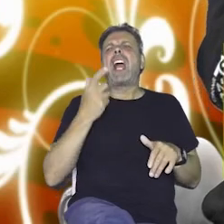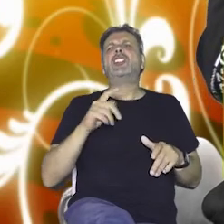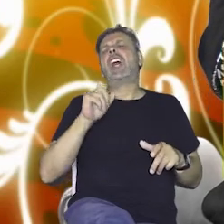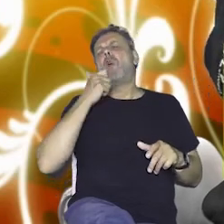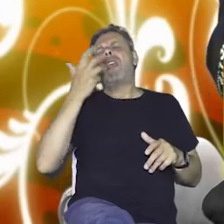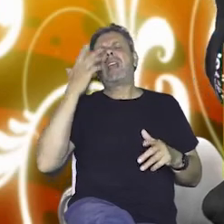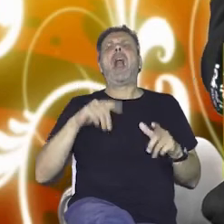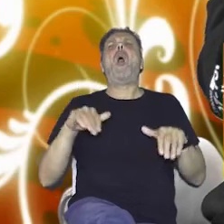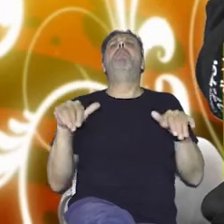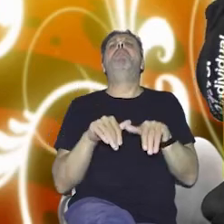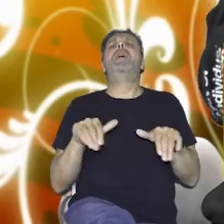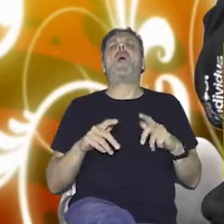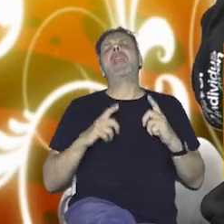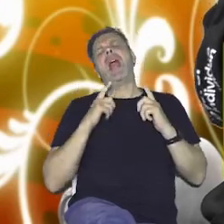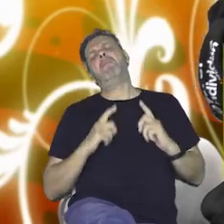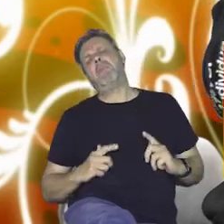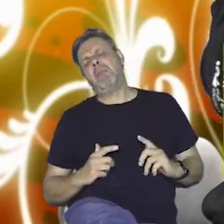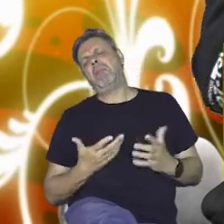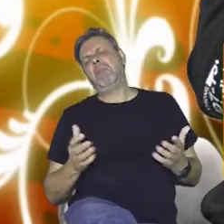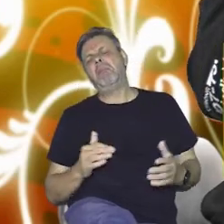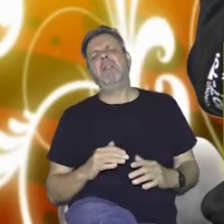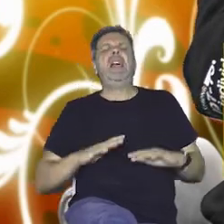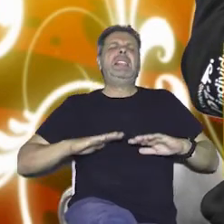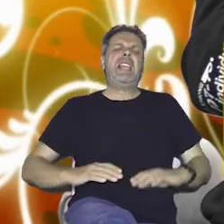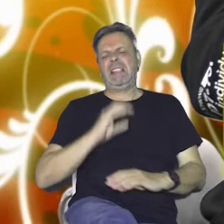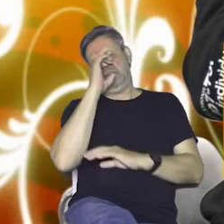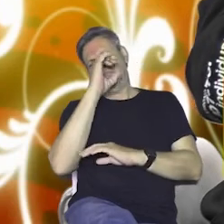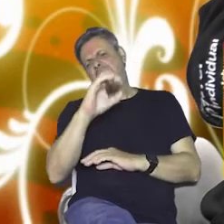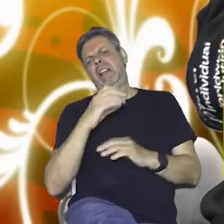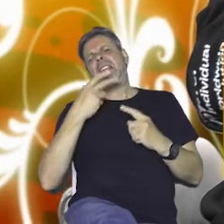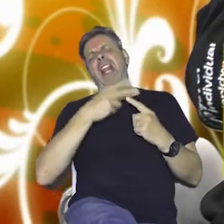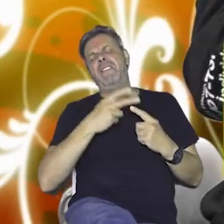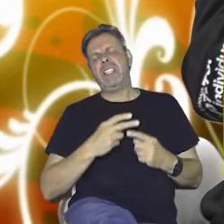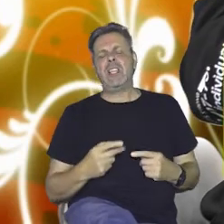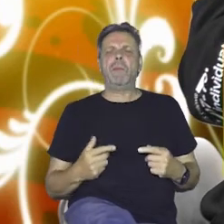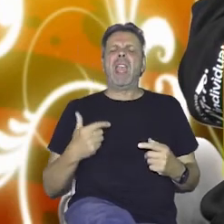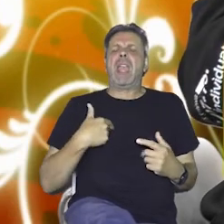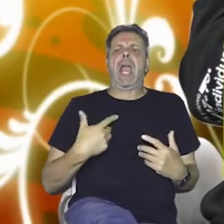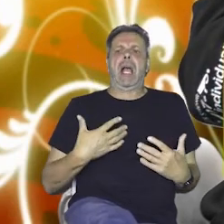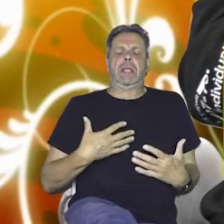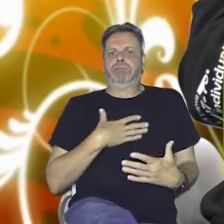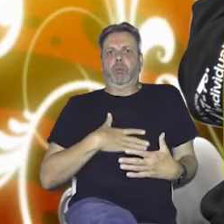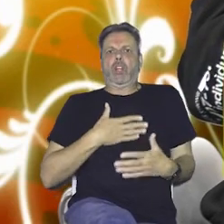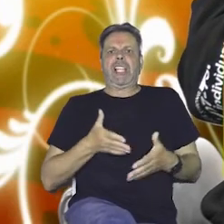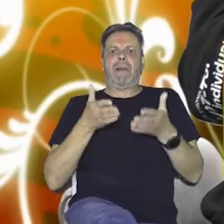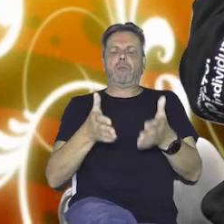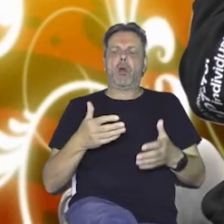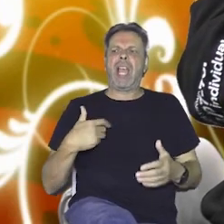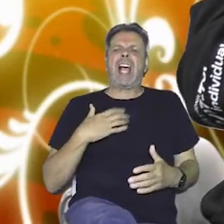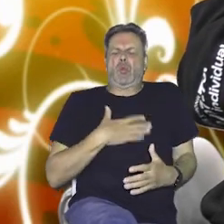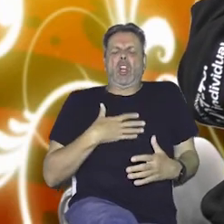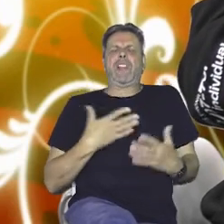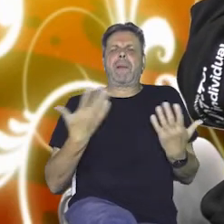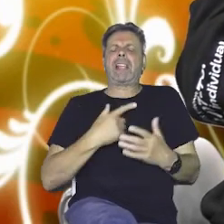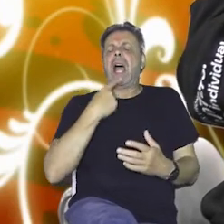miruje, da ništa ne radi, sjedi, gleda televiziju. Mislim, ja se užasavam toga, ja se užasavam kad meni